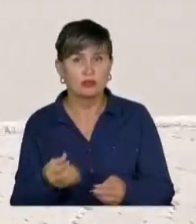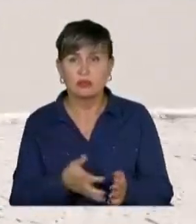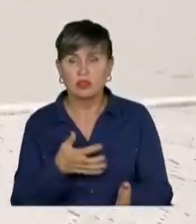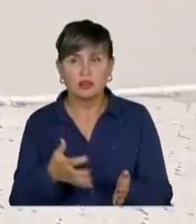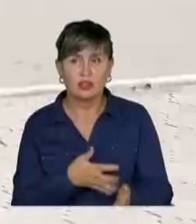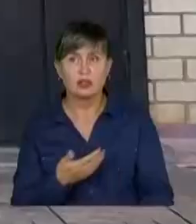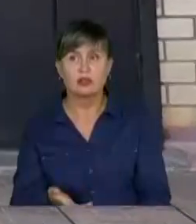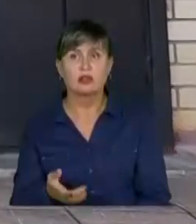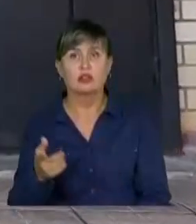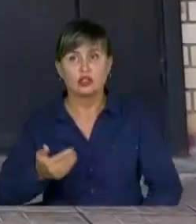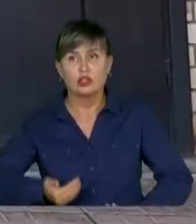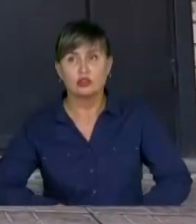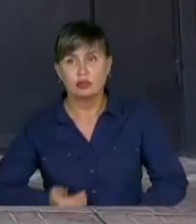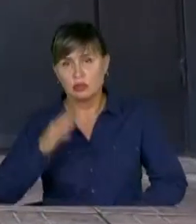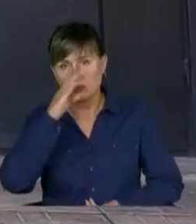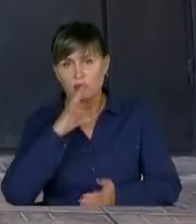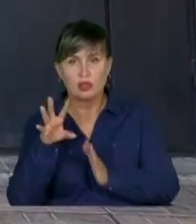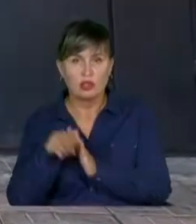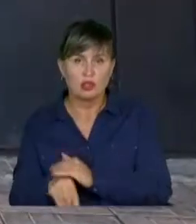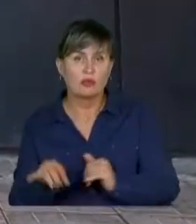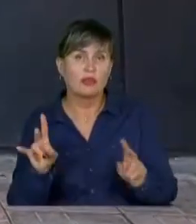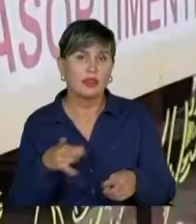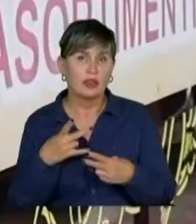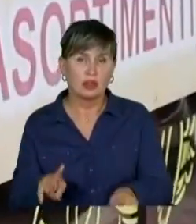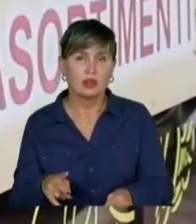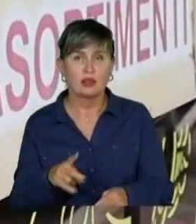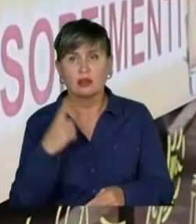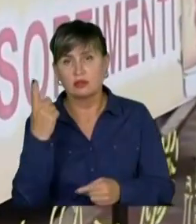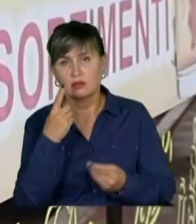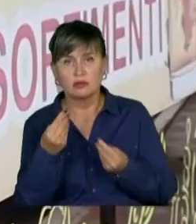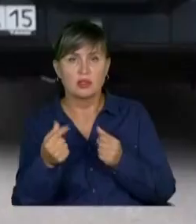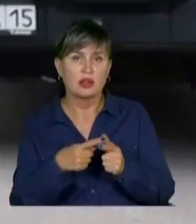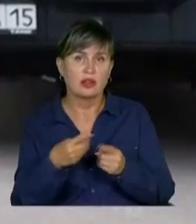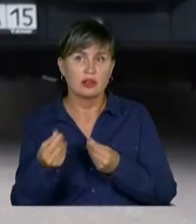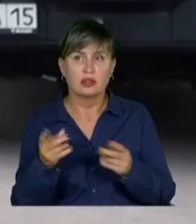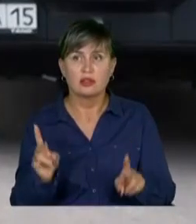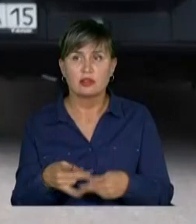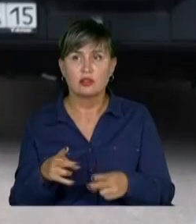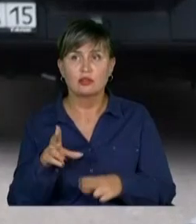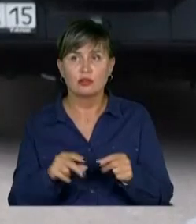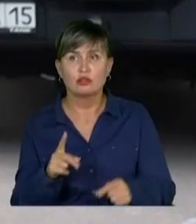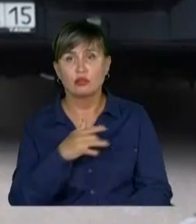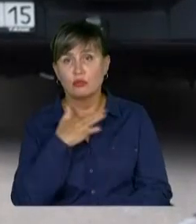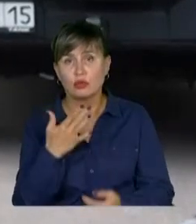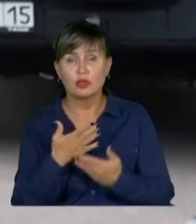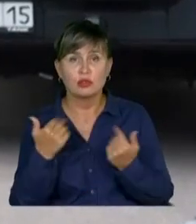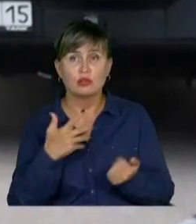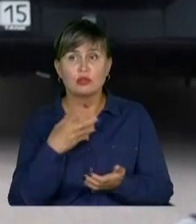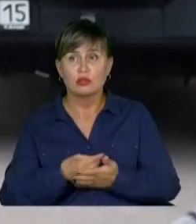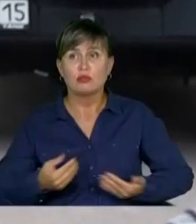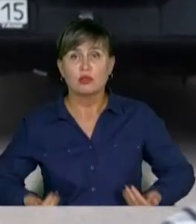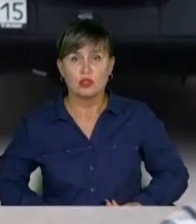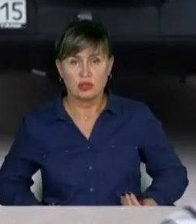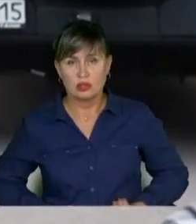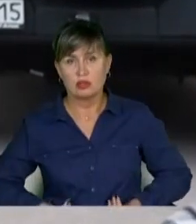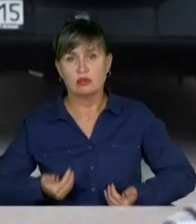хватает. Благо, она живет с родителями, и ей не надо отдавать часть средств за аренду. С учетом, что у многих нет собственного жилья, и это